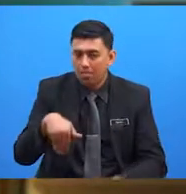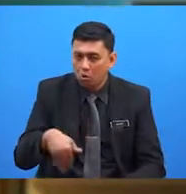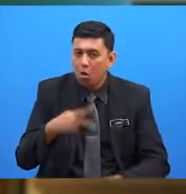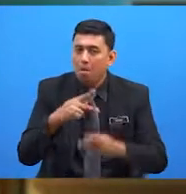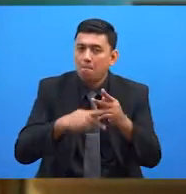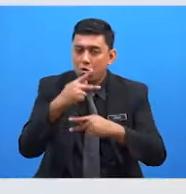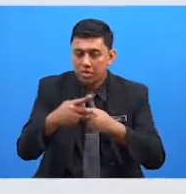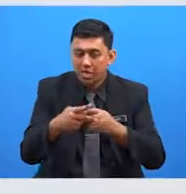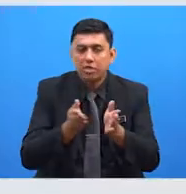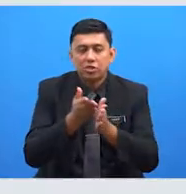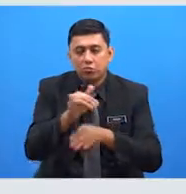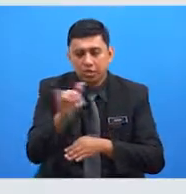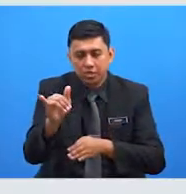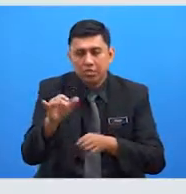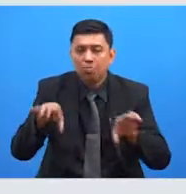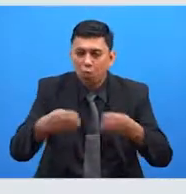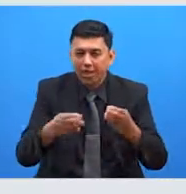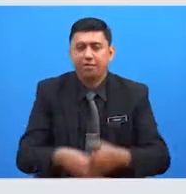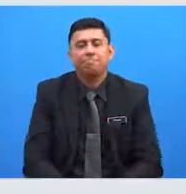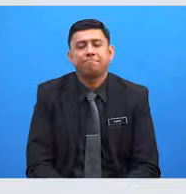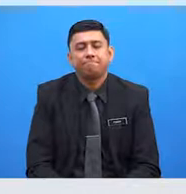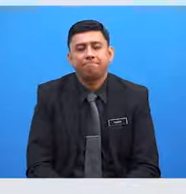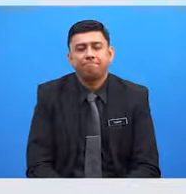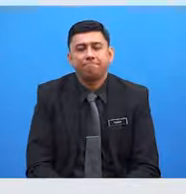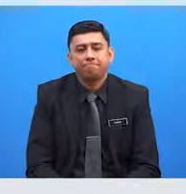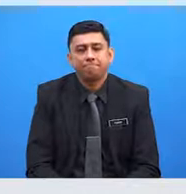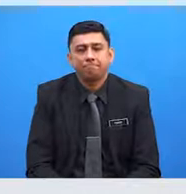proses seterusnya dilaksanakan.